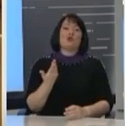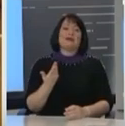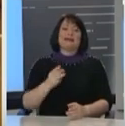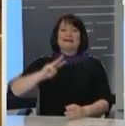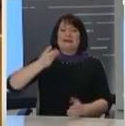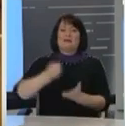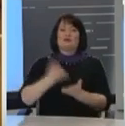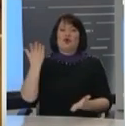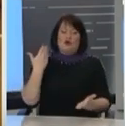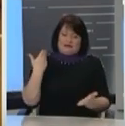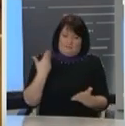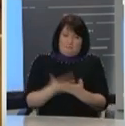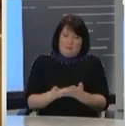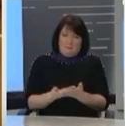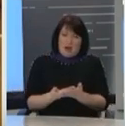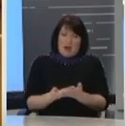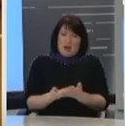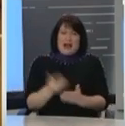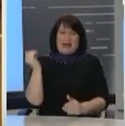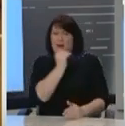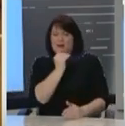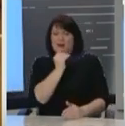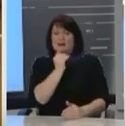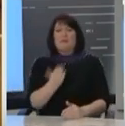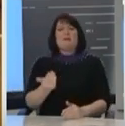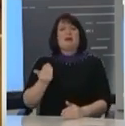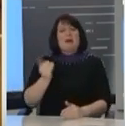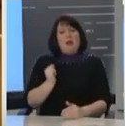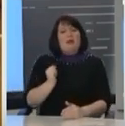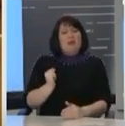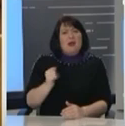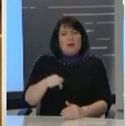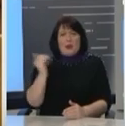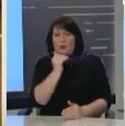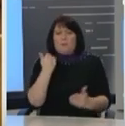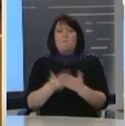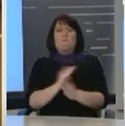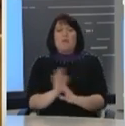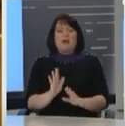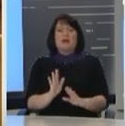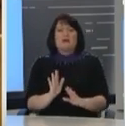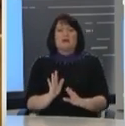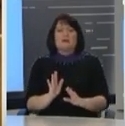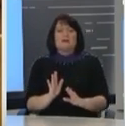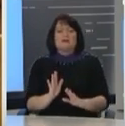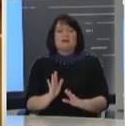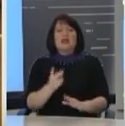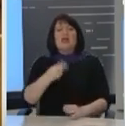τρίτη αξιολόγηση κλείνει και μάλιστα σε χρόνο ρεκόρ σε σχέση με όλες τις προηγούμενες και ότι τα επιτόκια